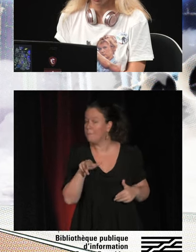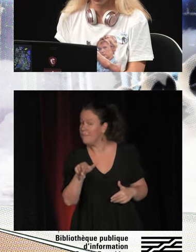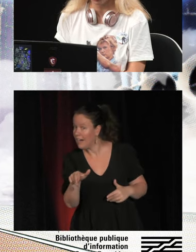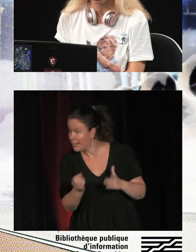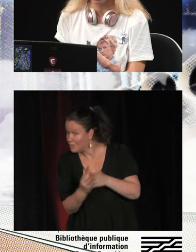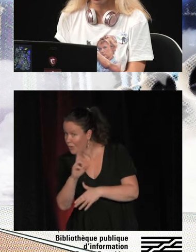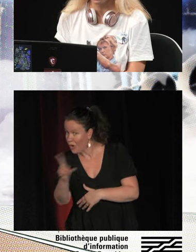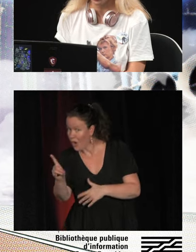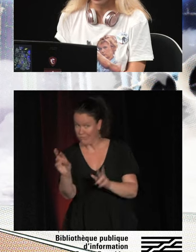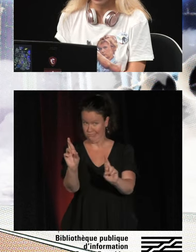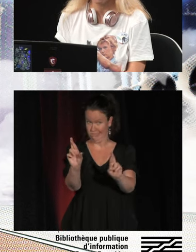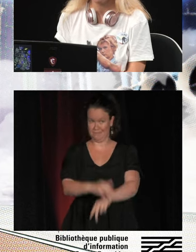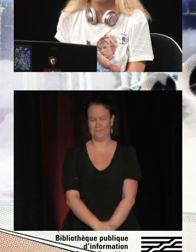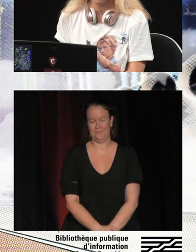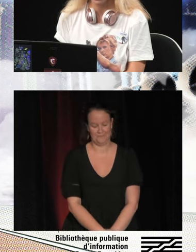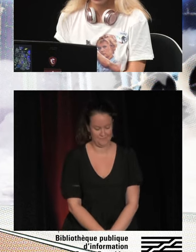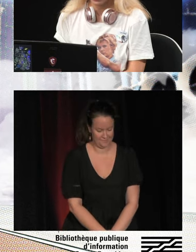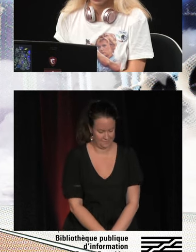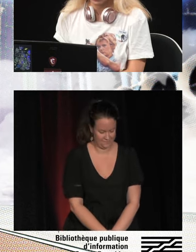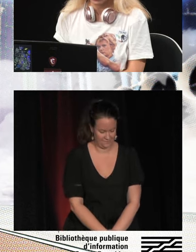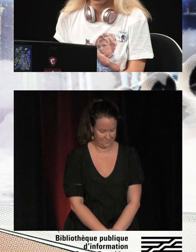Qui sait bientôt de nouveaux records sur de nouveaux jeux, j'espère.